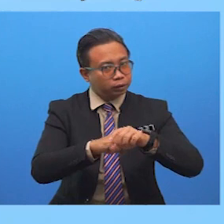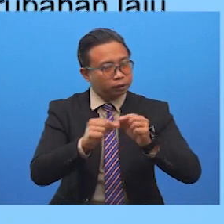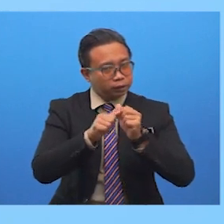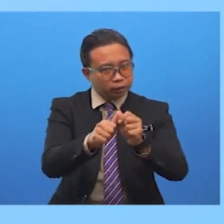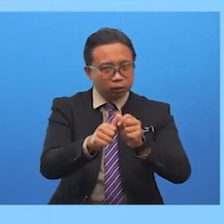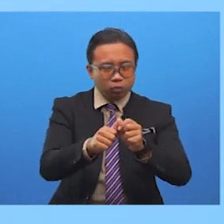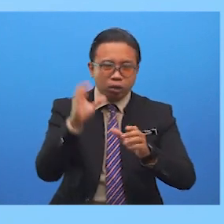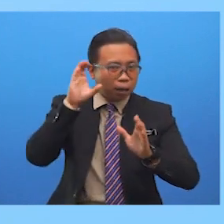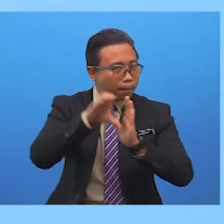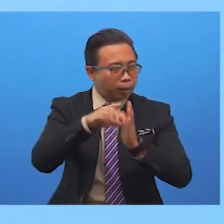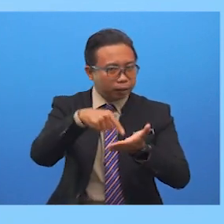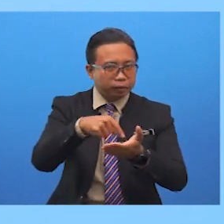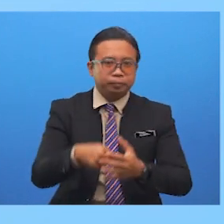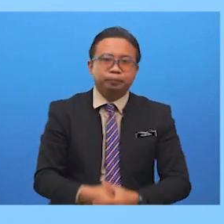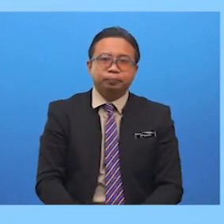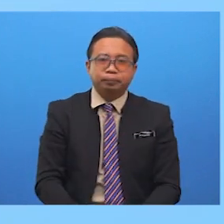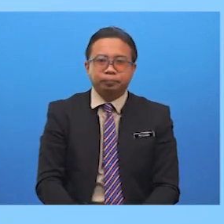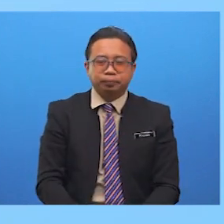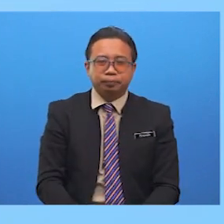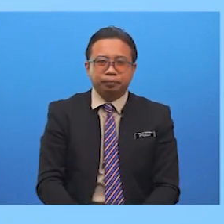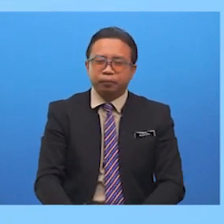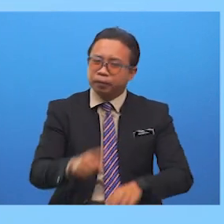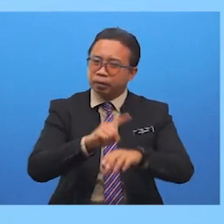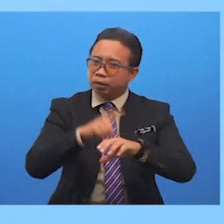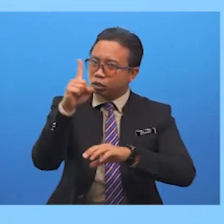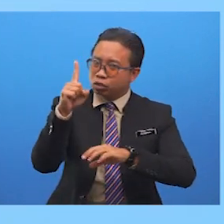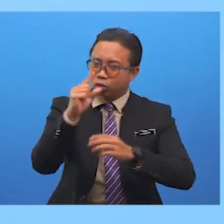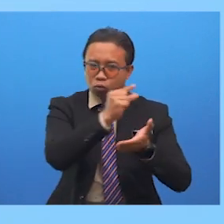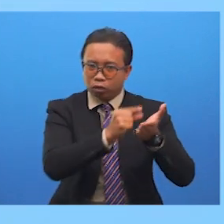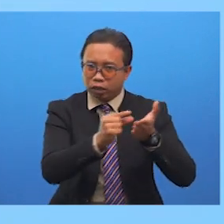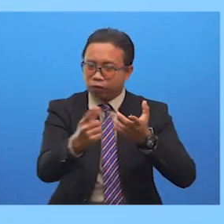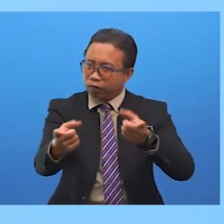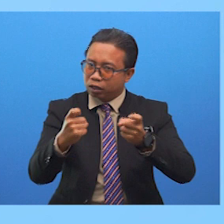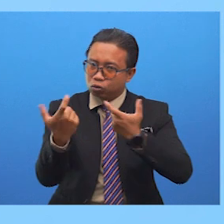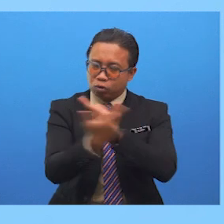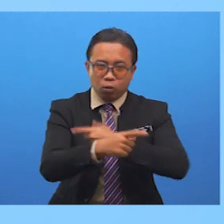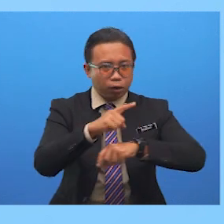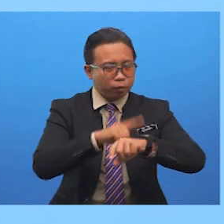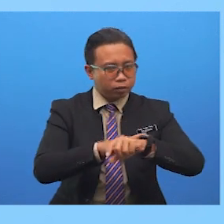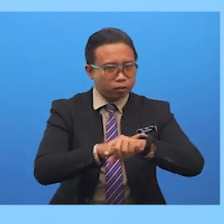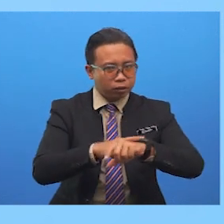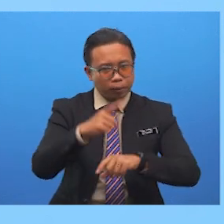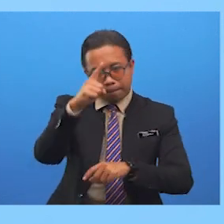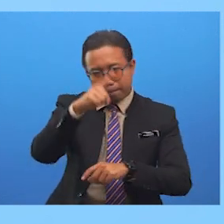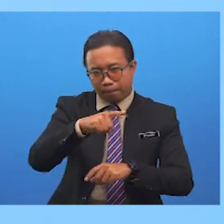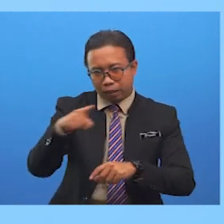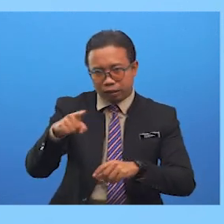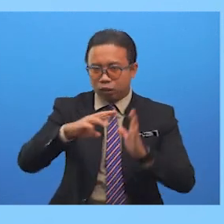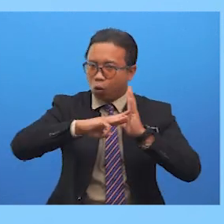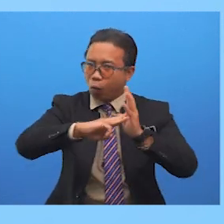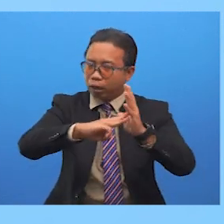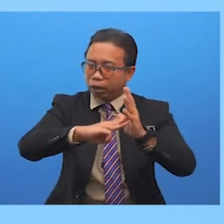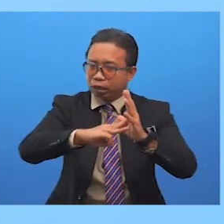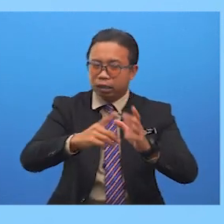berdasarkan paparan ini wadah suatu graf laju melawan masa faksi mencancang